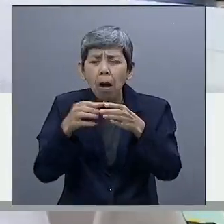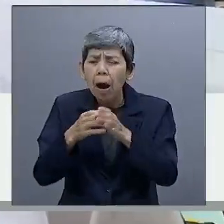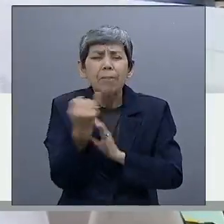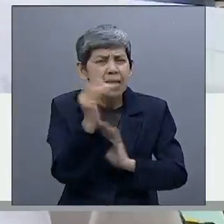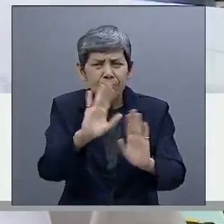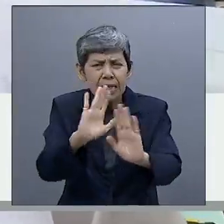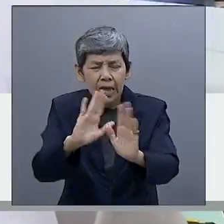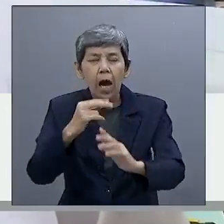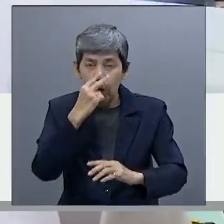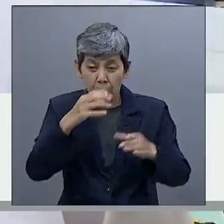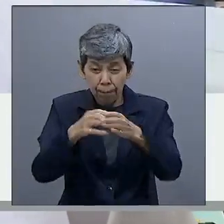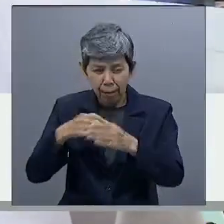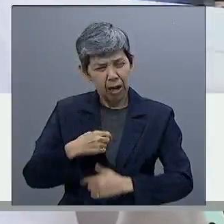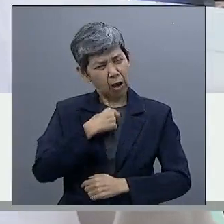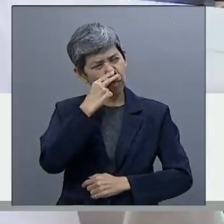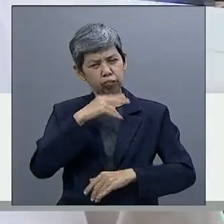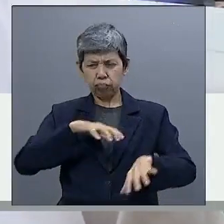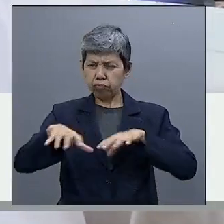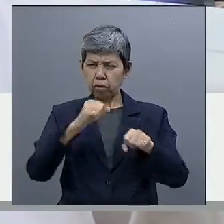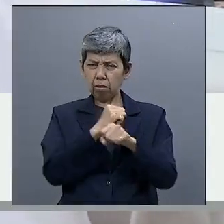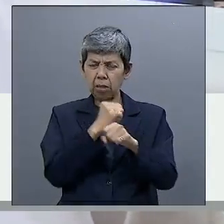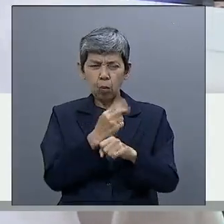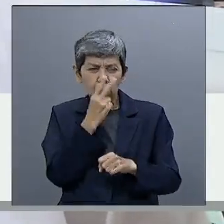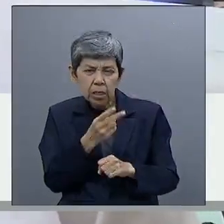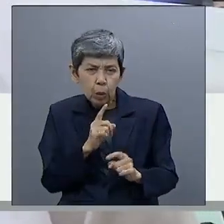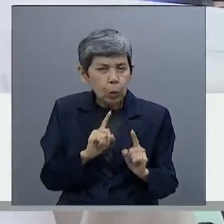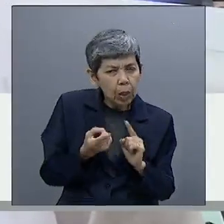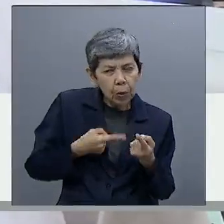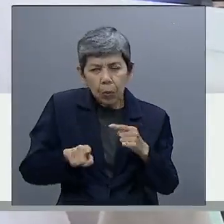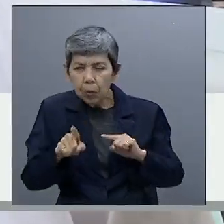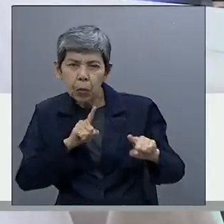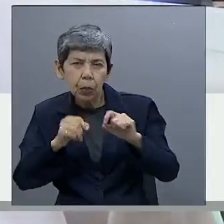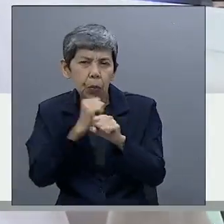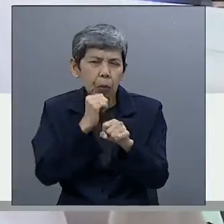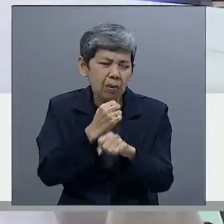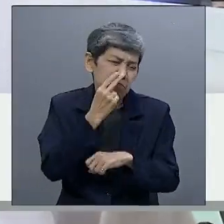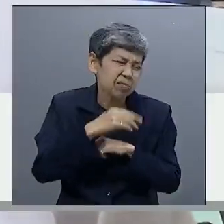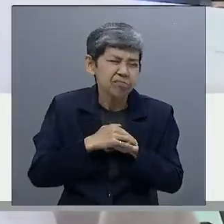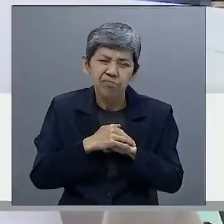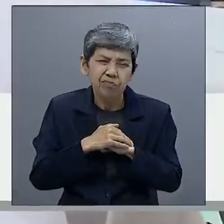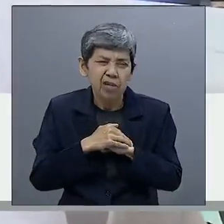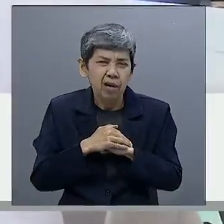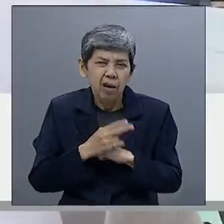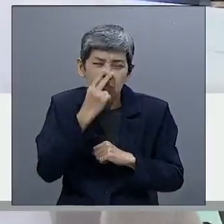นะคะแต่แค่มองว่ากลเกมกลไกกลยุทธ์การเข้าม